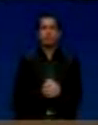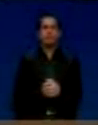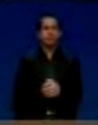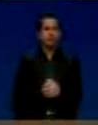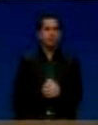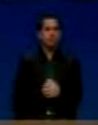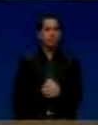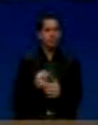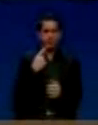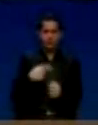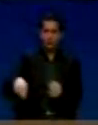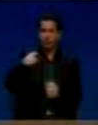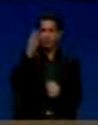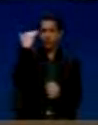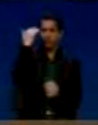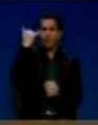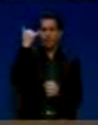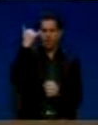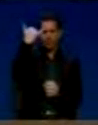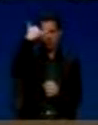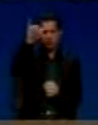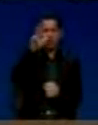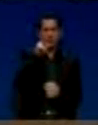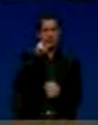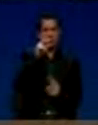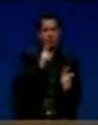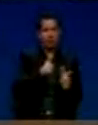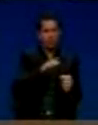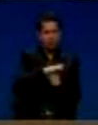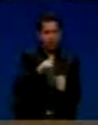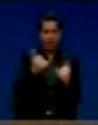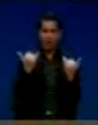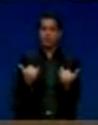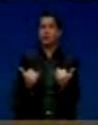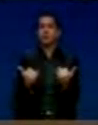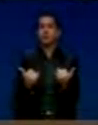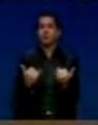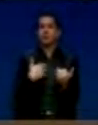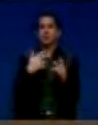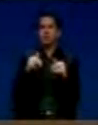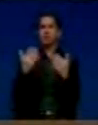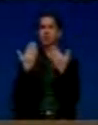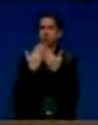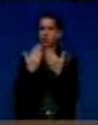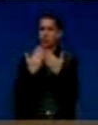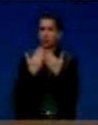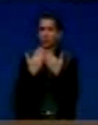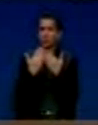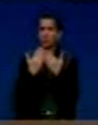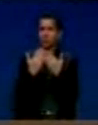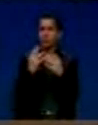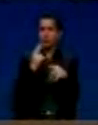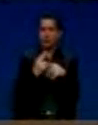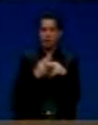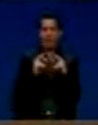shqiptarë që kanë rënë dëshmorë në spanjë kundër regjimit fashist të Frankos? Dhe a nuk kemi sot në shkolla që bartin krenare emrin Asim